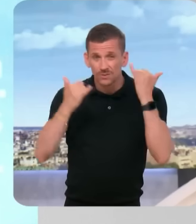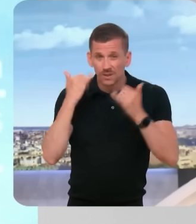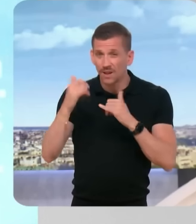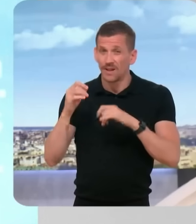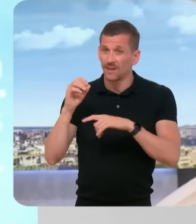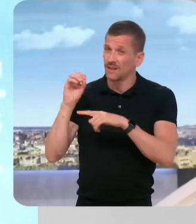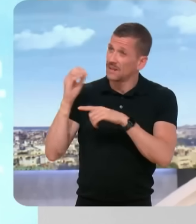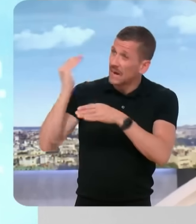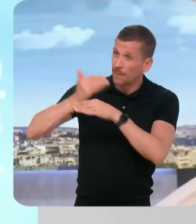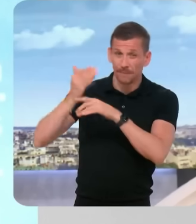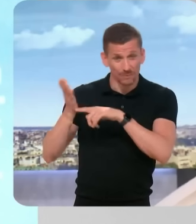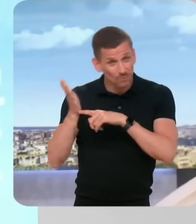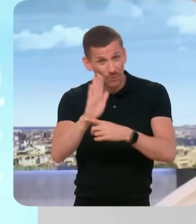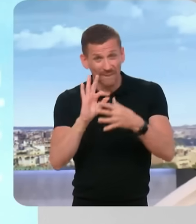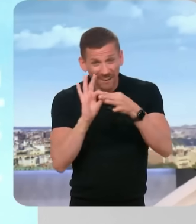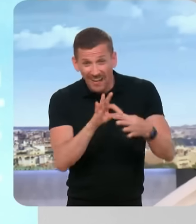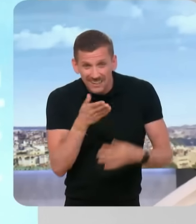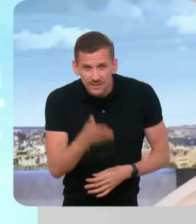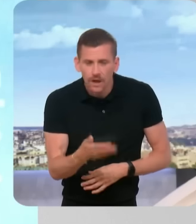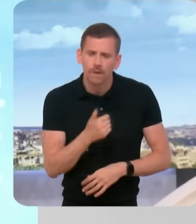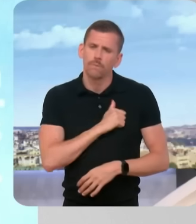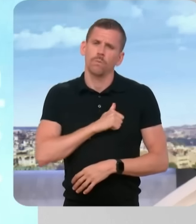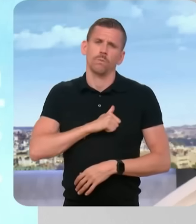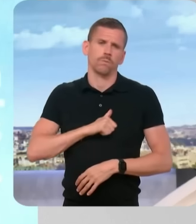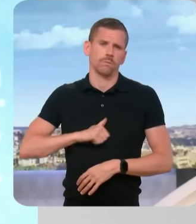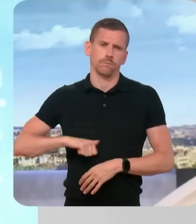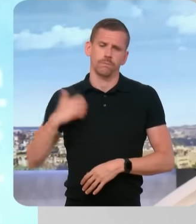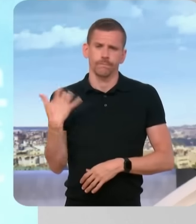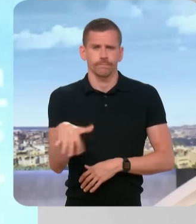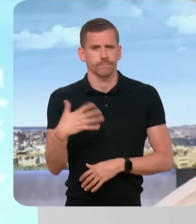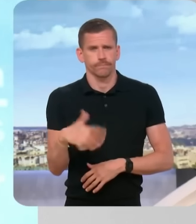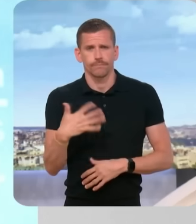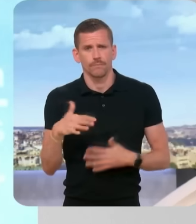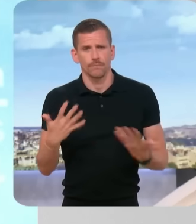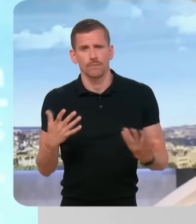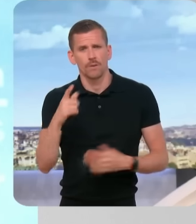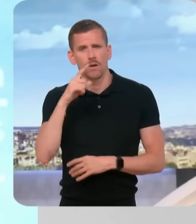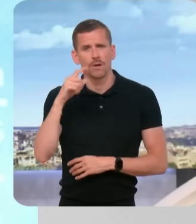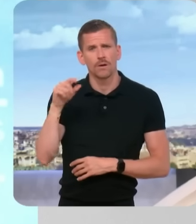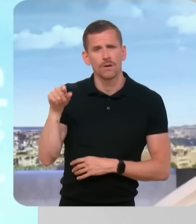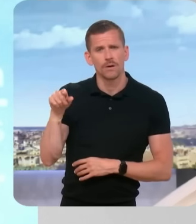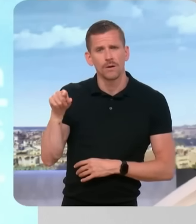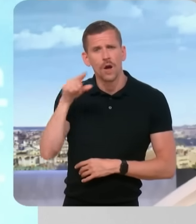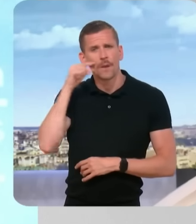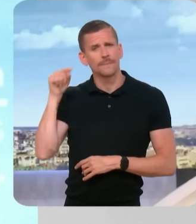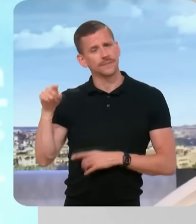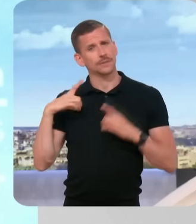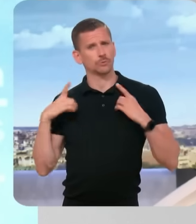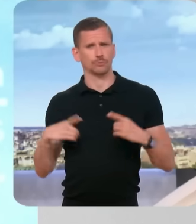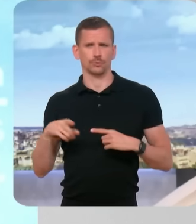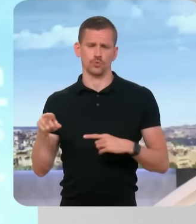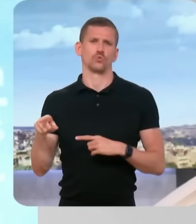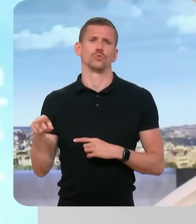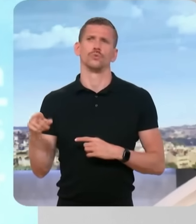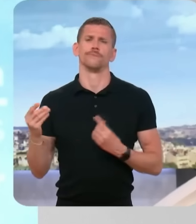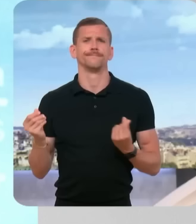Bien évidemment que non. Meir Habib en pieuvre, c'est... Meir Habib, c'est un député qui, à l'Assemblée nationale, n'arrête pas d'avoir des propos